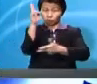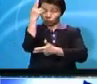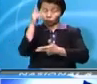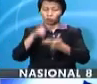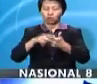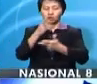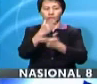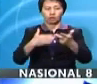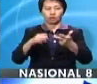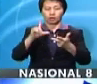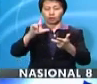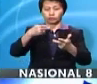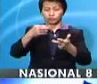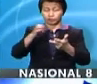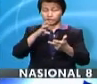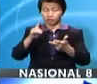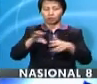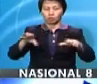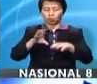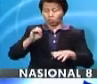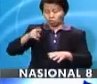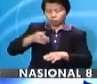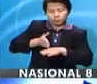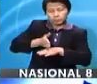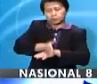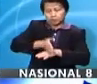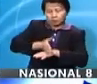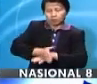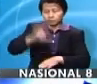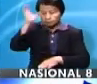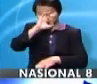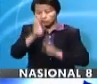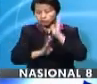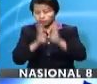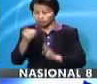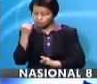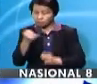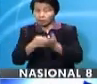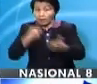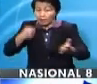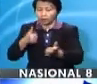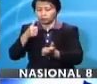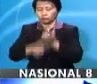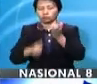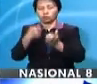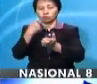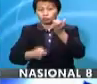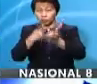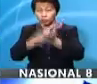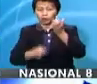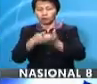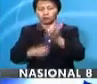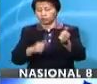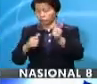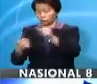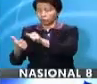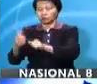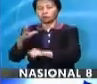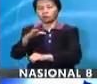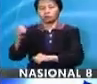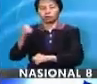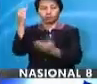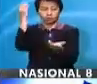Lembaga Hasil Dalam Negeri melaksanakan ops gergaji dan mengesan perbuatan mengelak cukai oleh syarikat pembalakan.